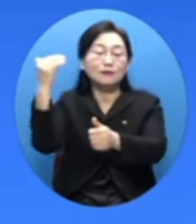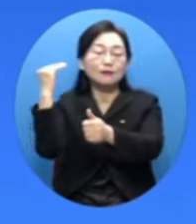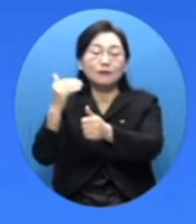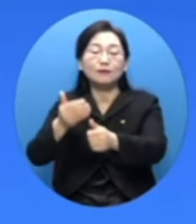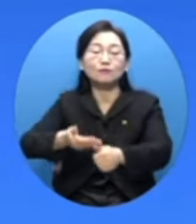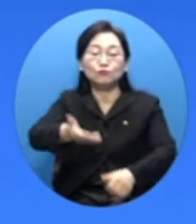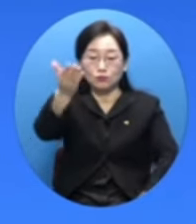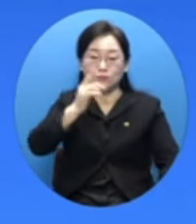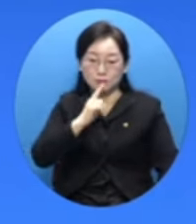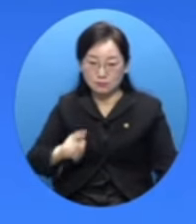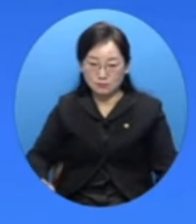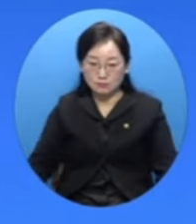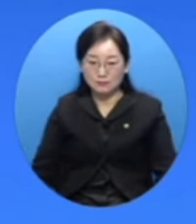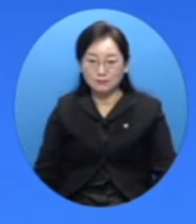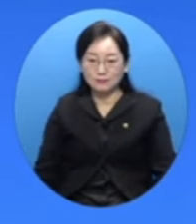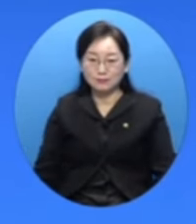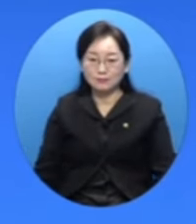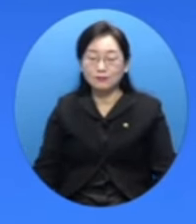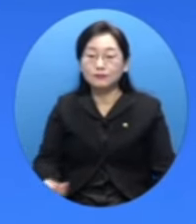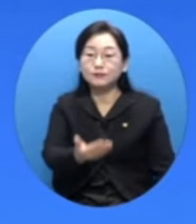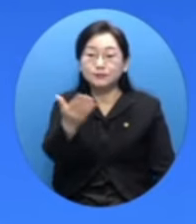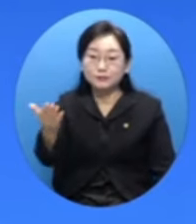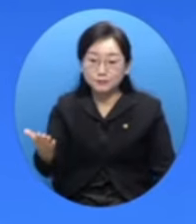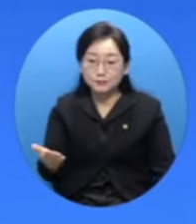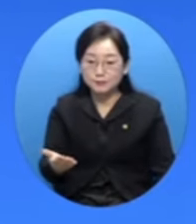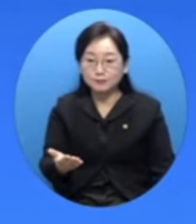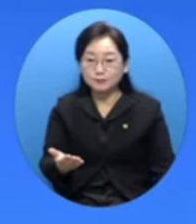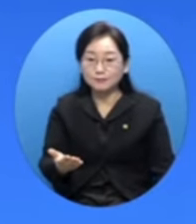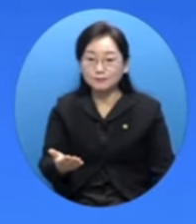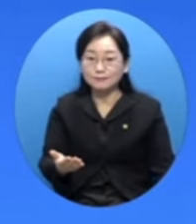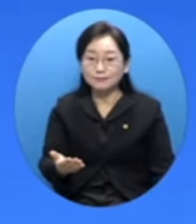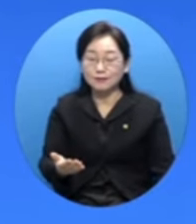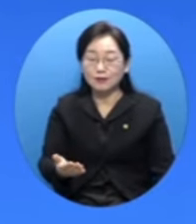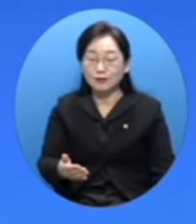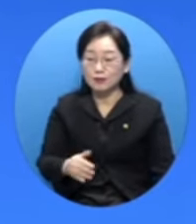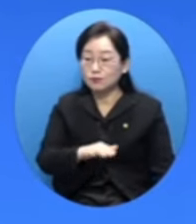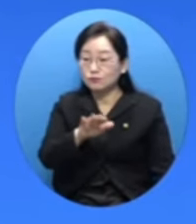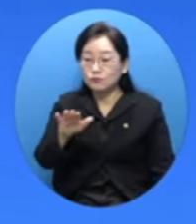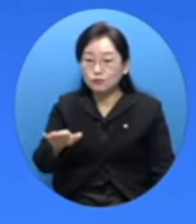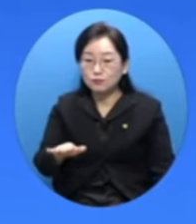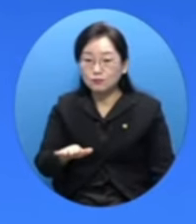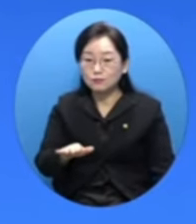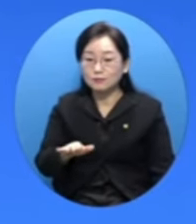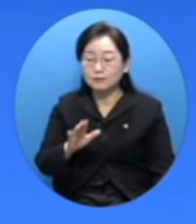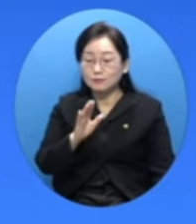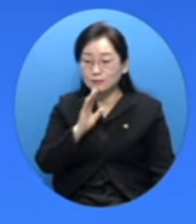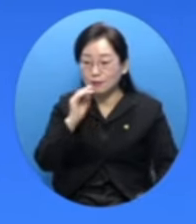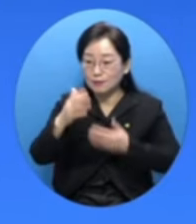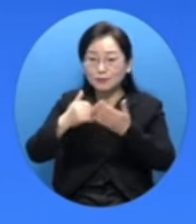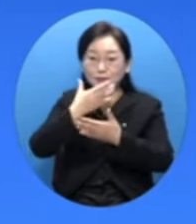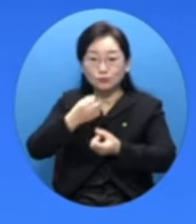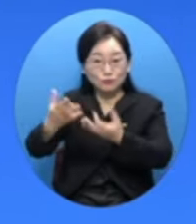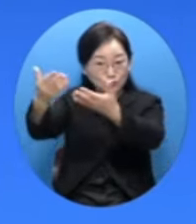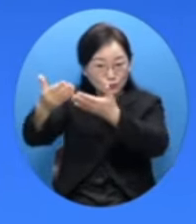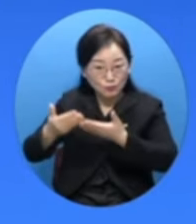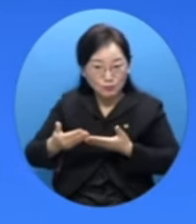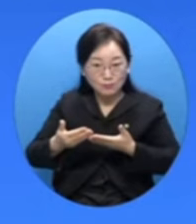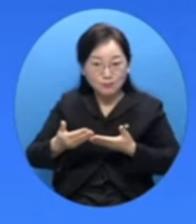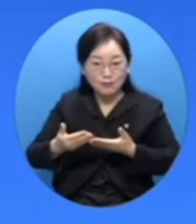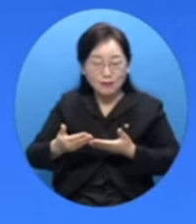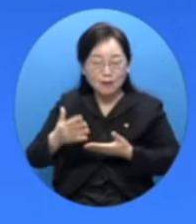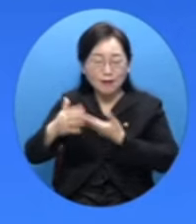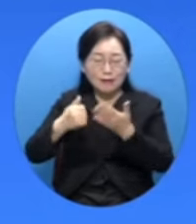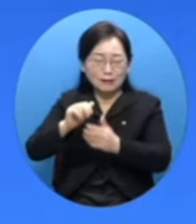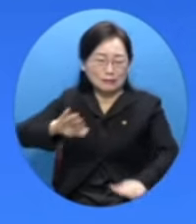것입니다. 우리가 우리에게 주신 하나님의 축복을 하나님보다 더 앞세울 때 그것이 문제가